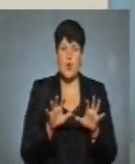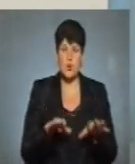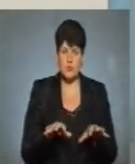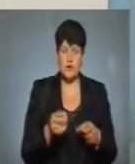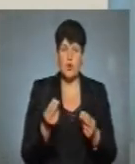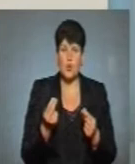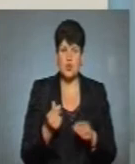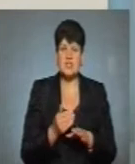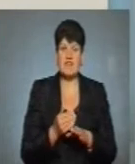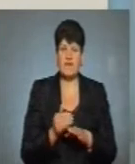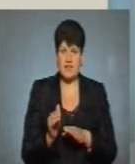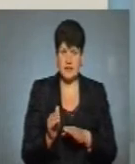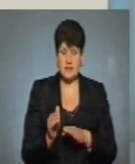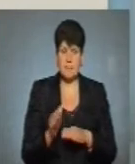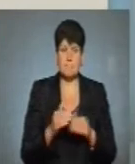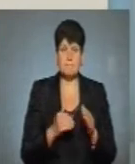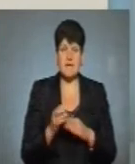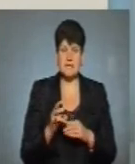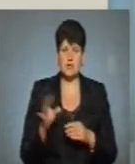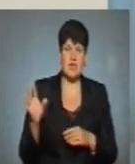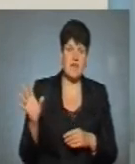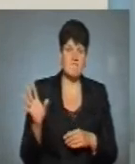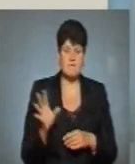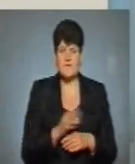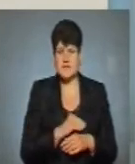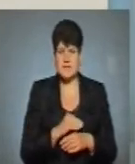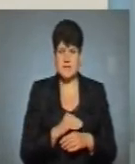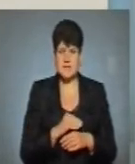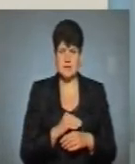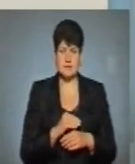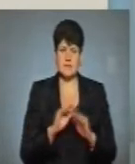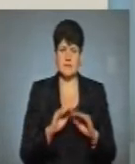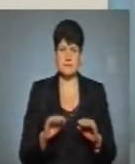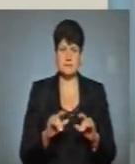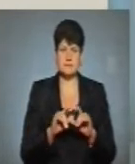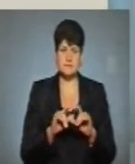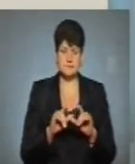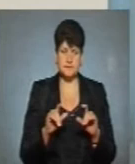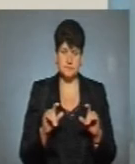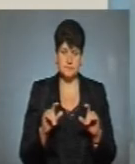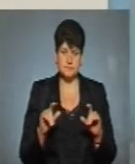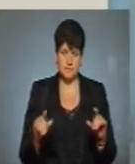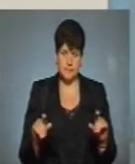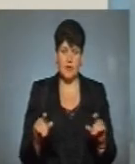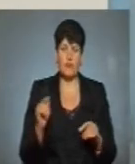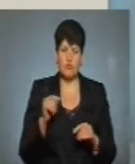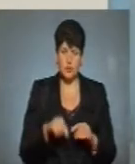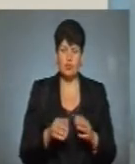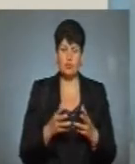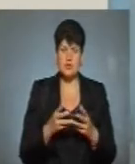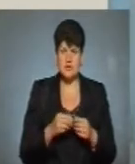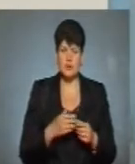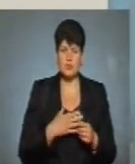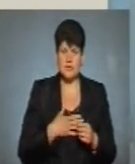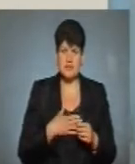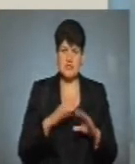Кошти виділені практично на всі, без винятку, дошкільні установи, ну, в тому числі в нас і в